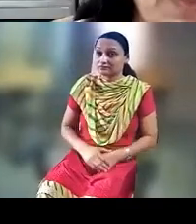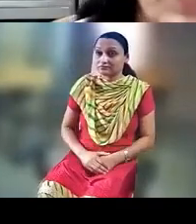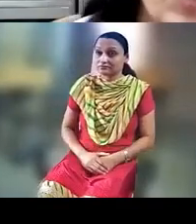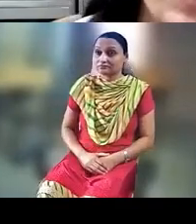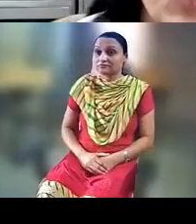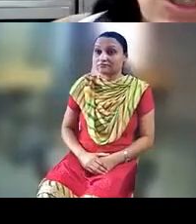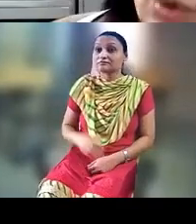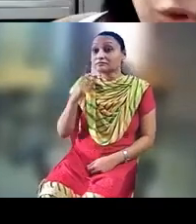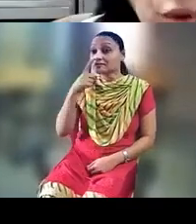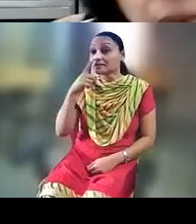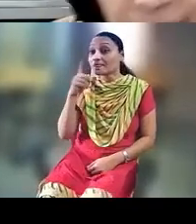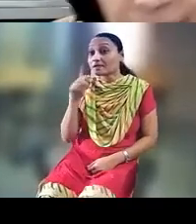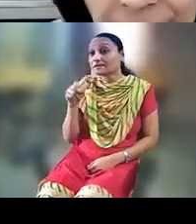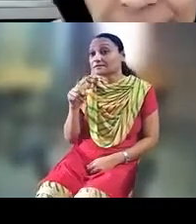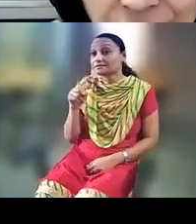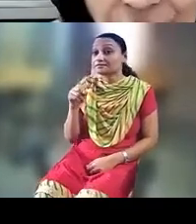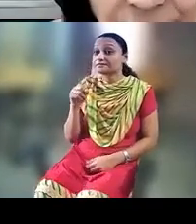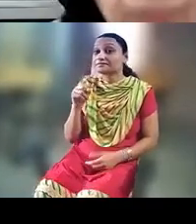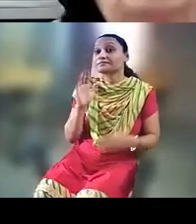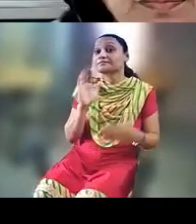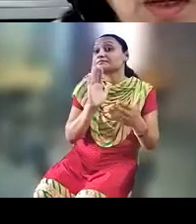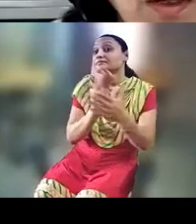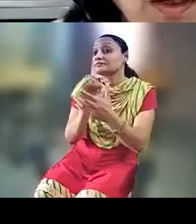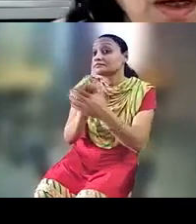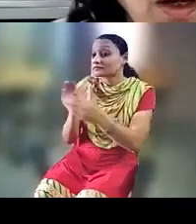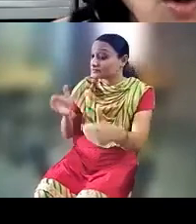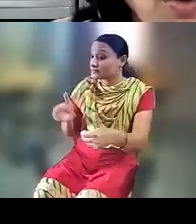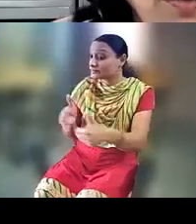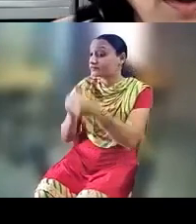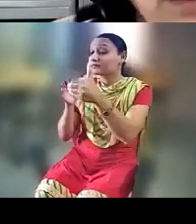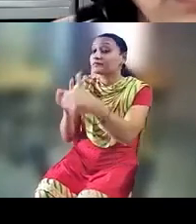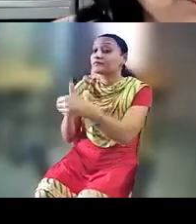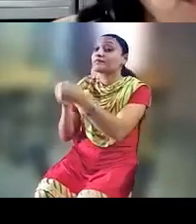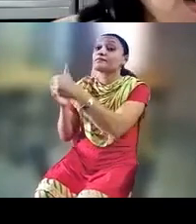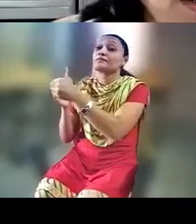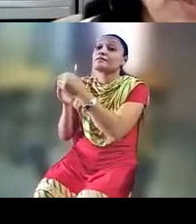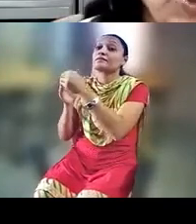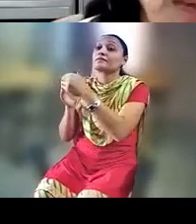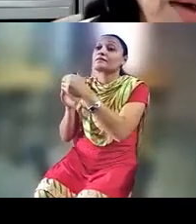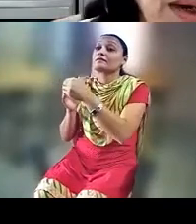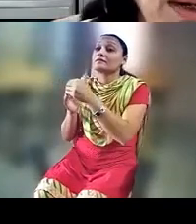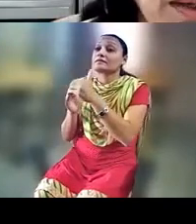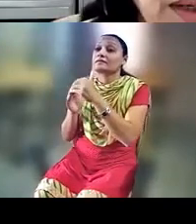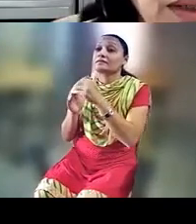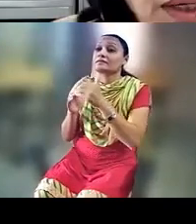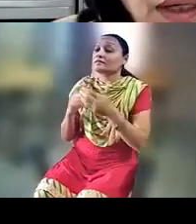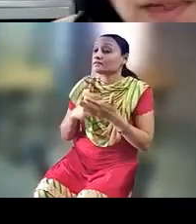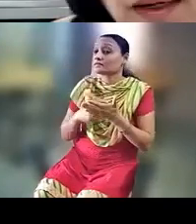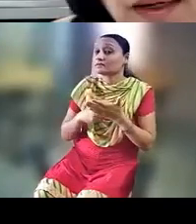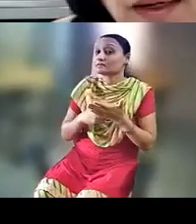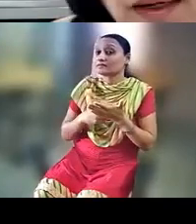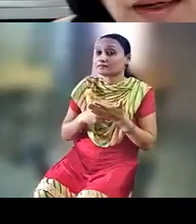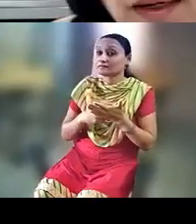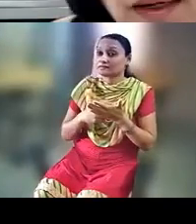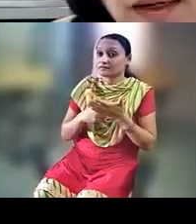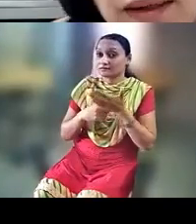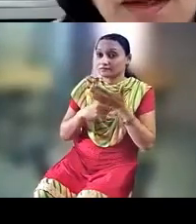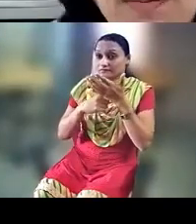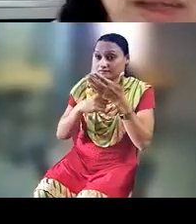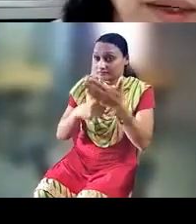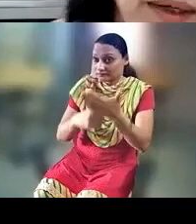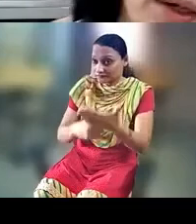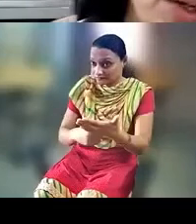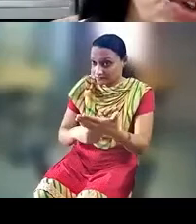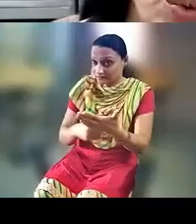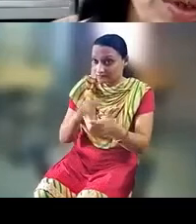माँ बाप को बच्चे के दोस्तों से मिलते रहना चाहिए, और रिस्पेक्टिंग अदर्स की हमें लगातार बताते रहने की